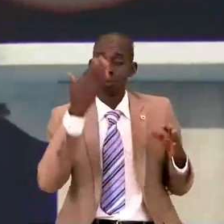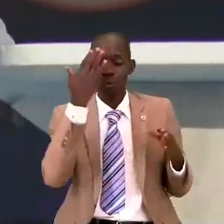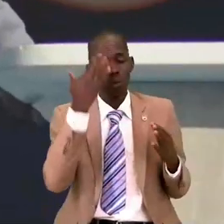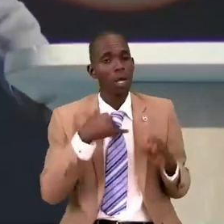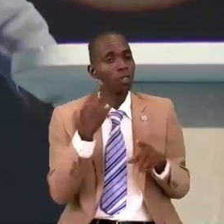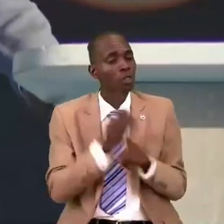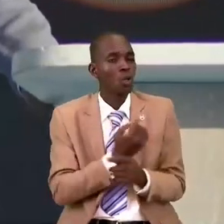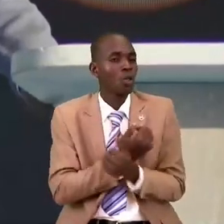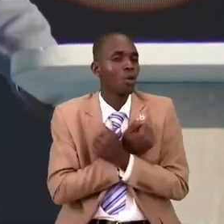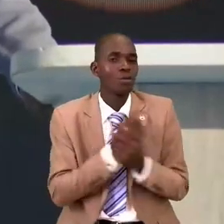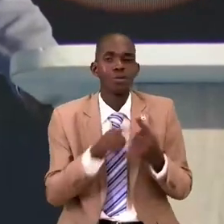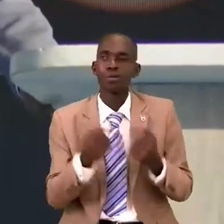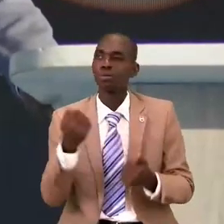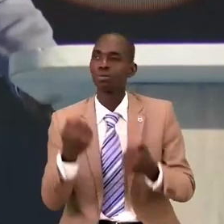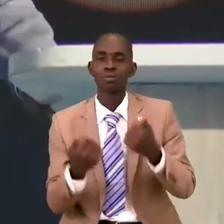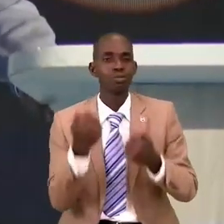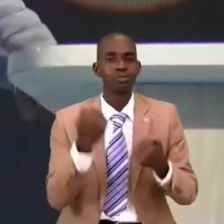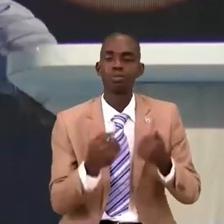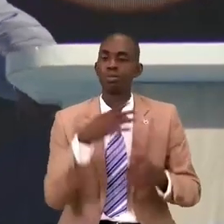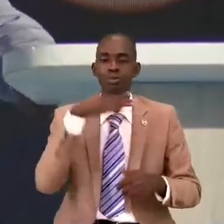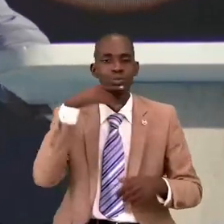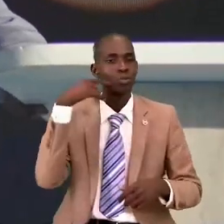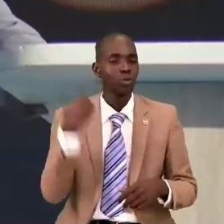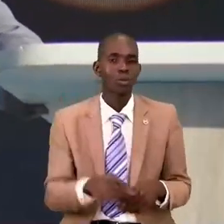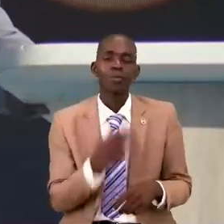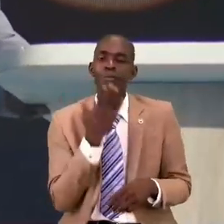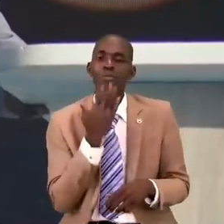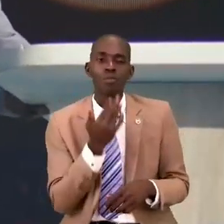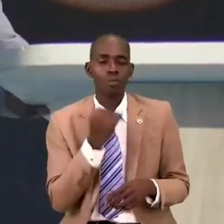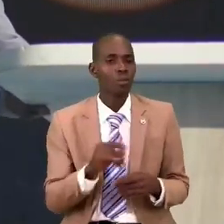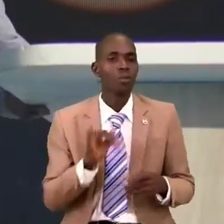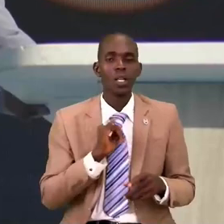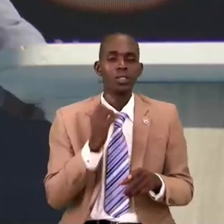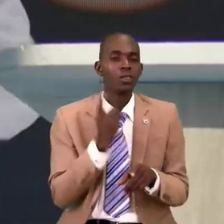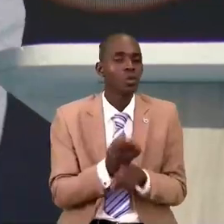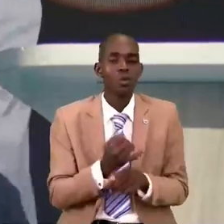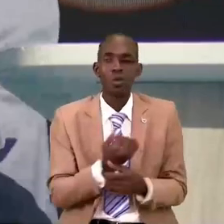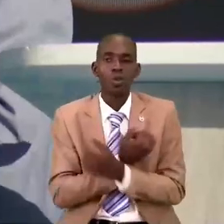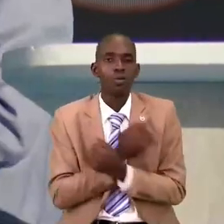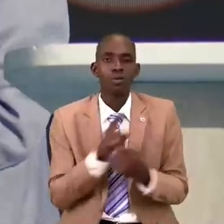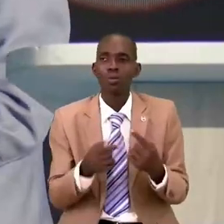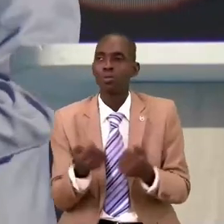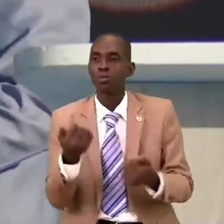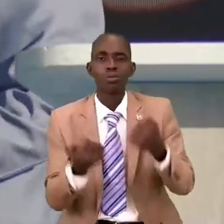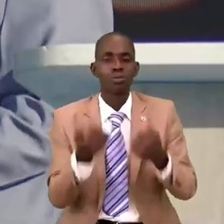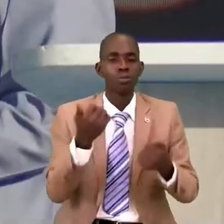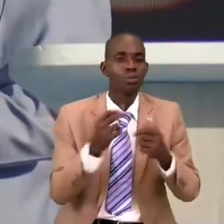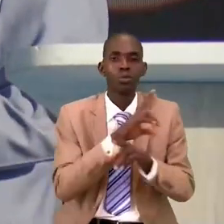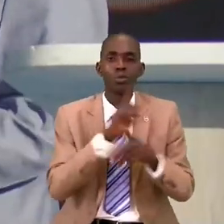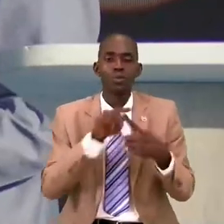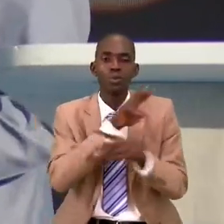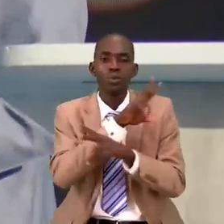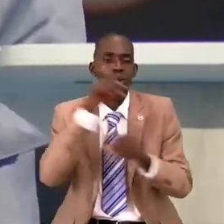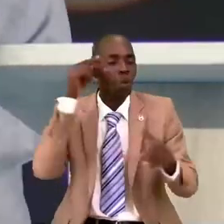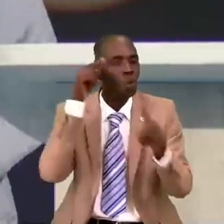nulle part. Il aime conduire seulement. Il y a des gens comme ça. Pourquoi vis-tu? Bon, je ne sais pas. J'aime vivre seulement. Hein. Pourquoi